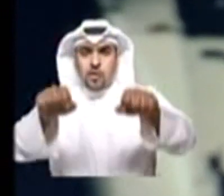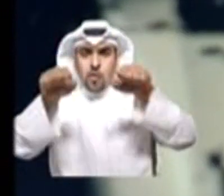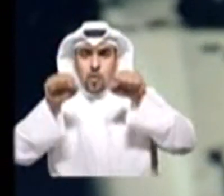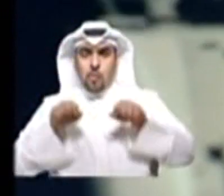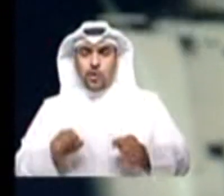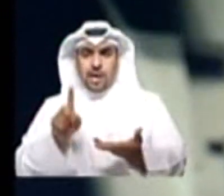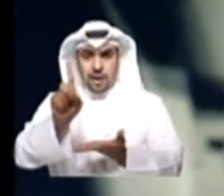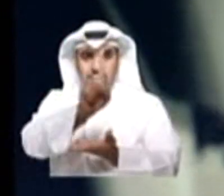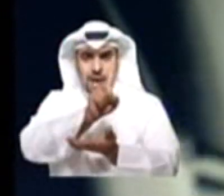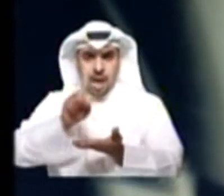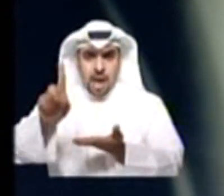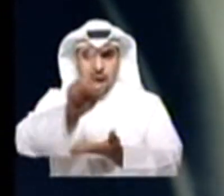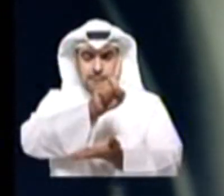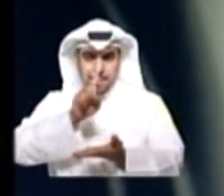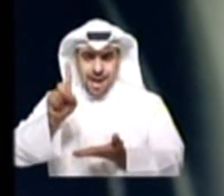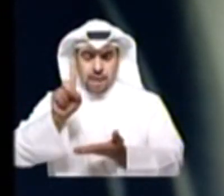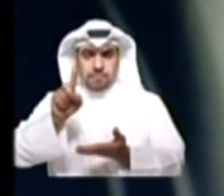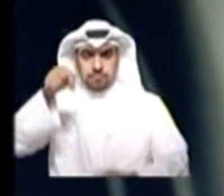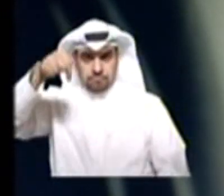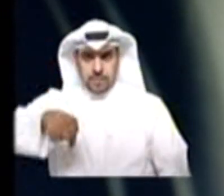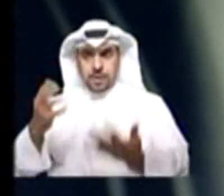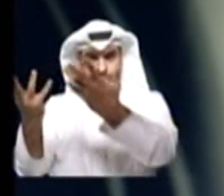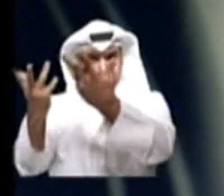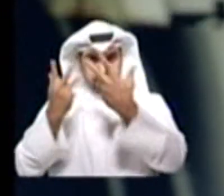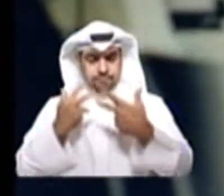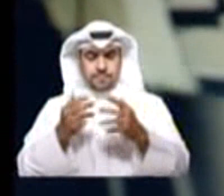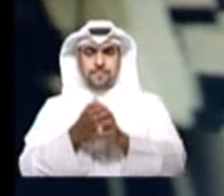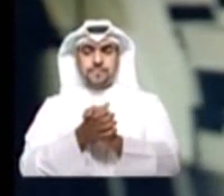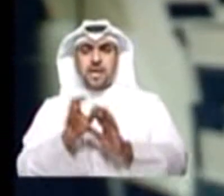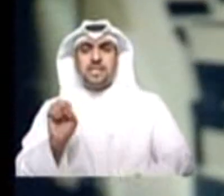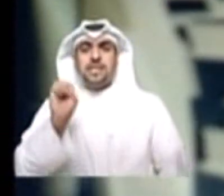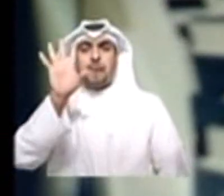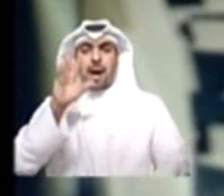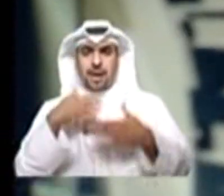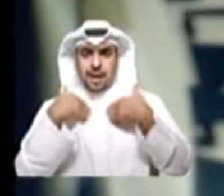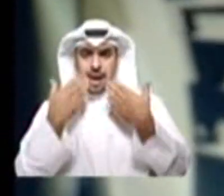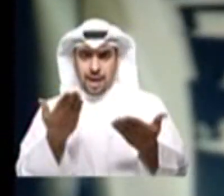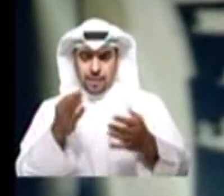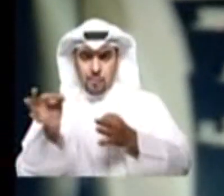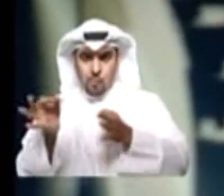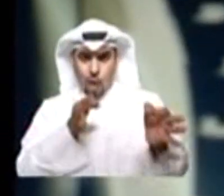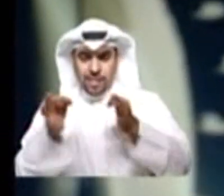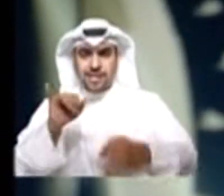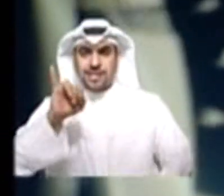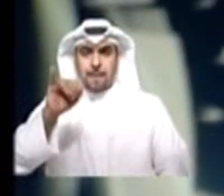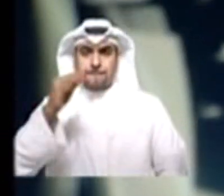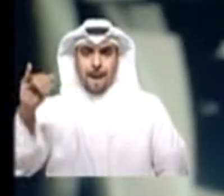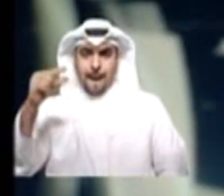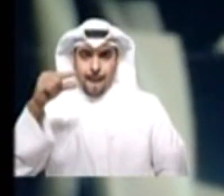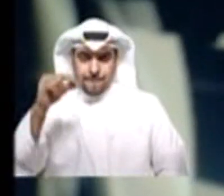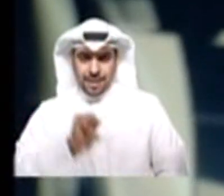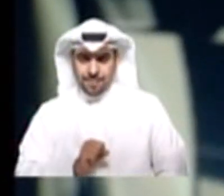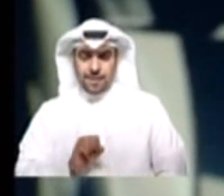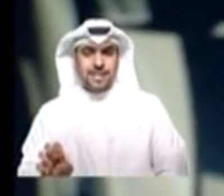العامة للبيئة لقطاع الشؤون الفنية. صباح الخير باش مهندس محمد. صبحكم الله بالنور، يا